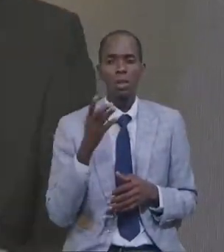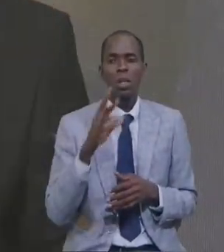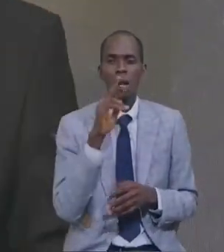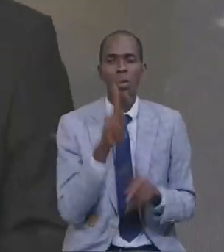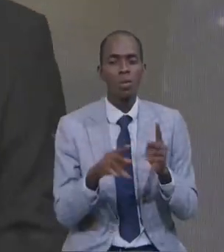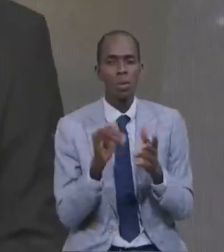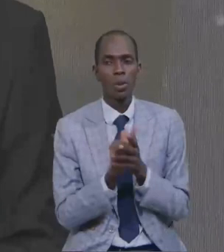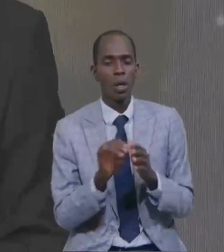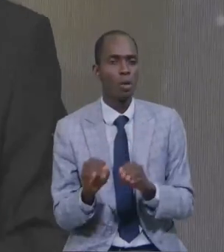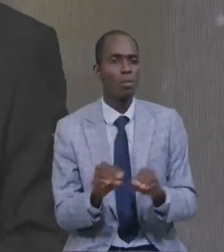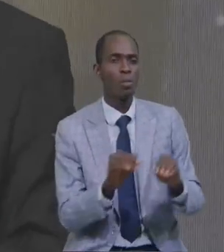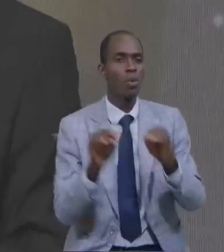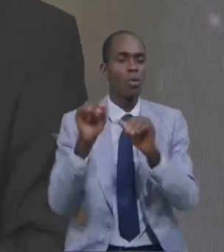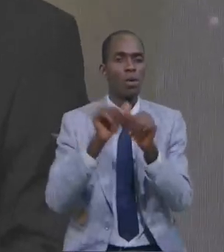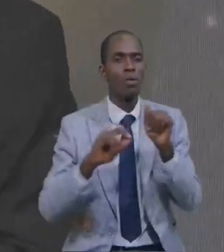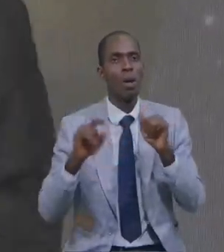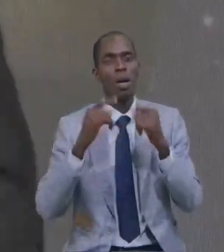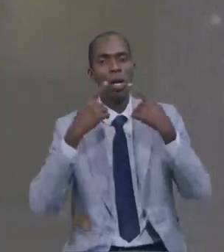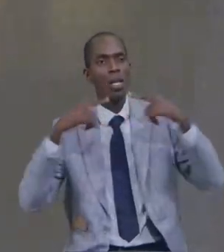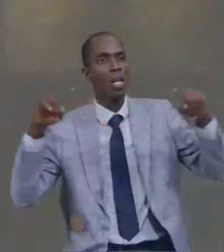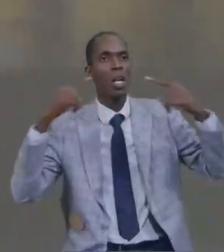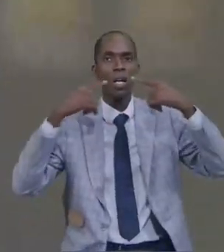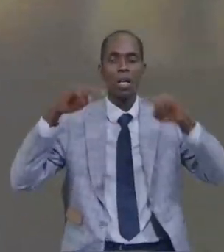mais ils ont un esprit de désaccord.